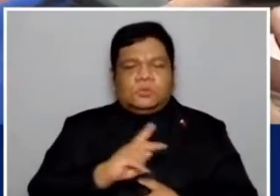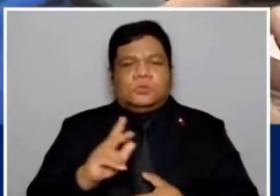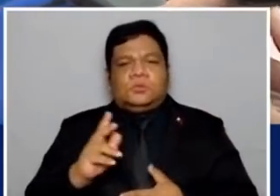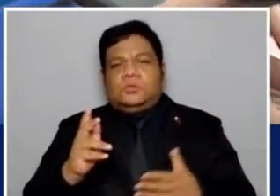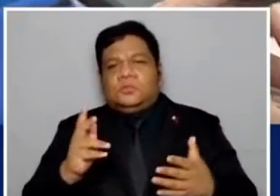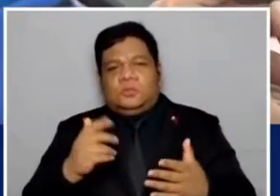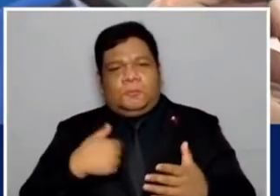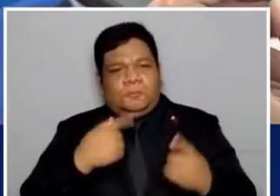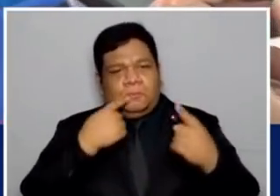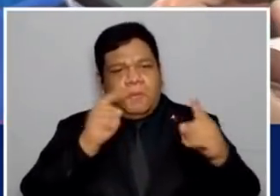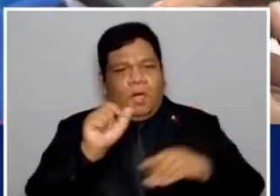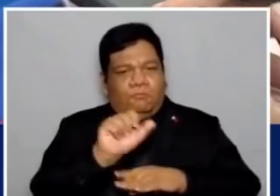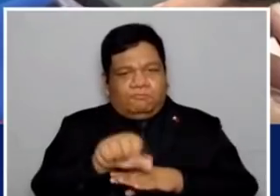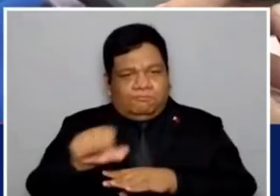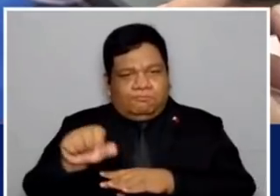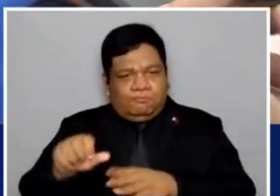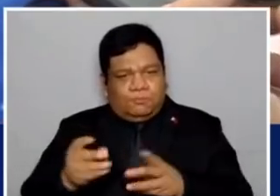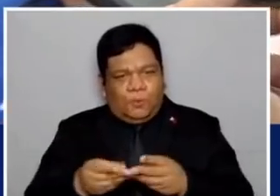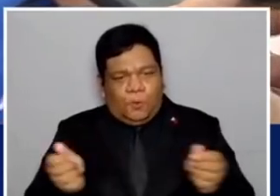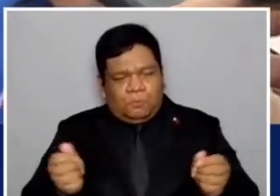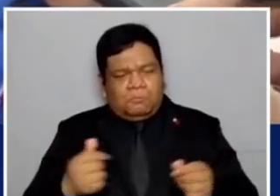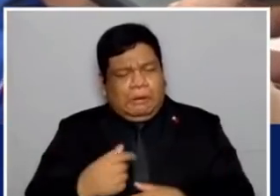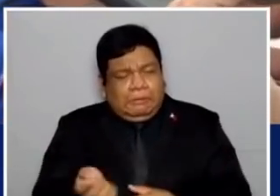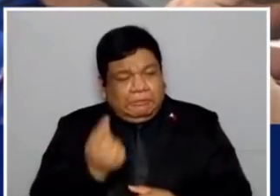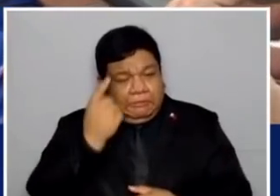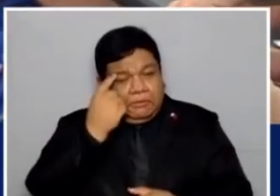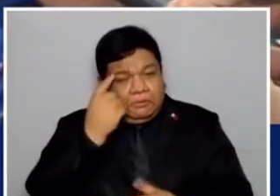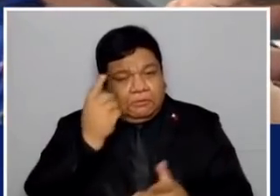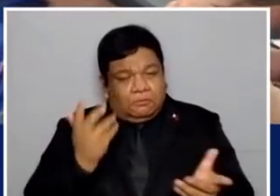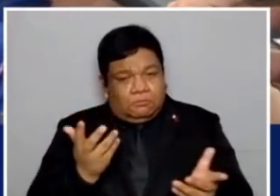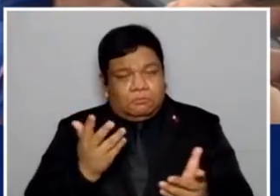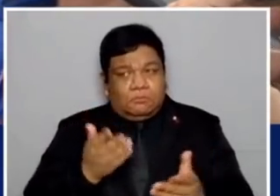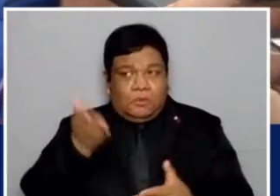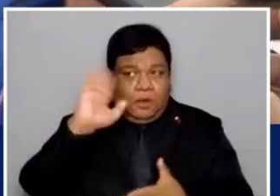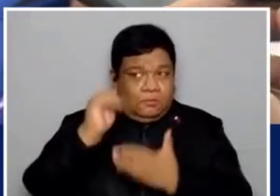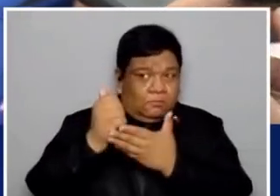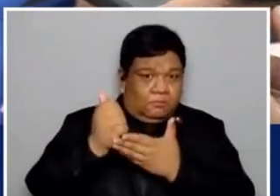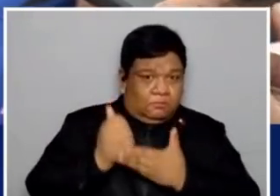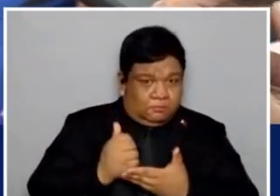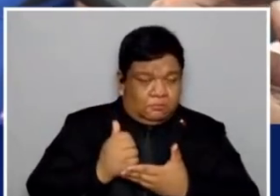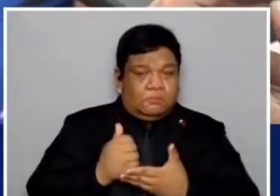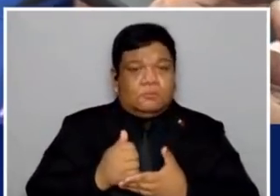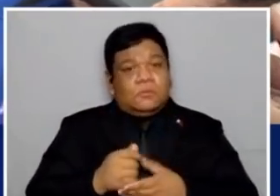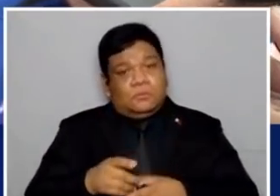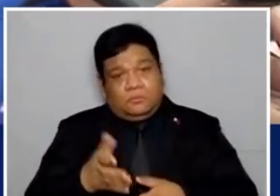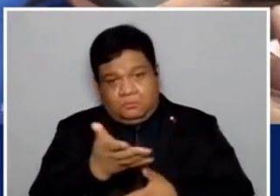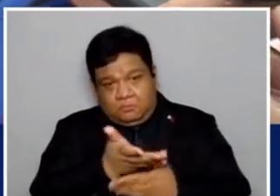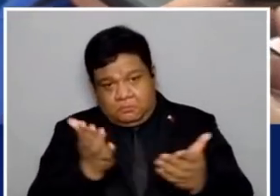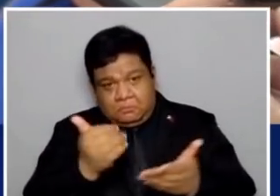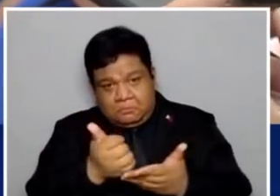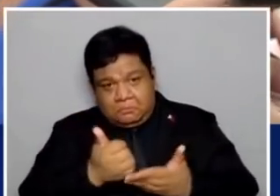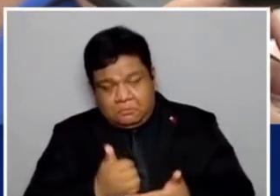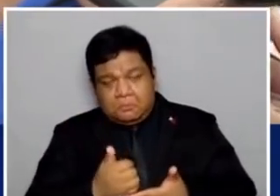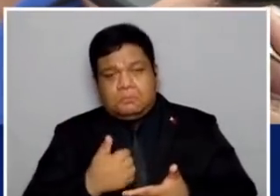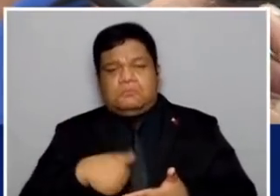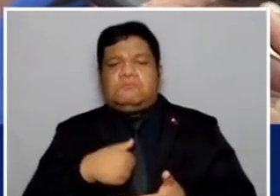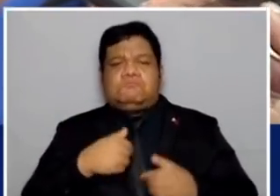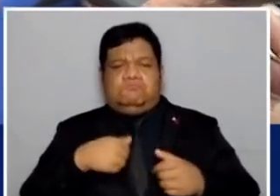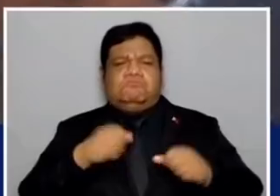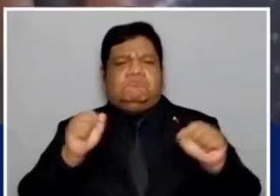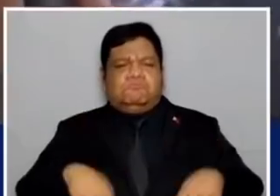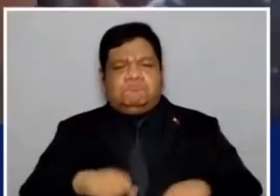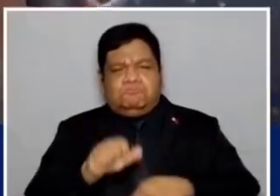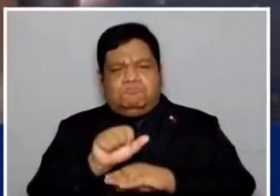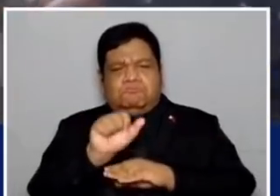nalagpasan ko. Kaya tingin ko naman, sa tulong ng Diyos at sa tulong ninyo, malalagpasan ko rin tong hamon sa